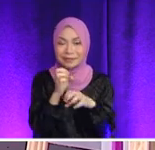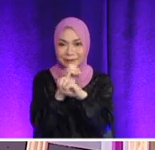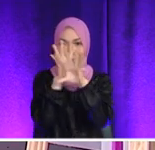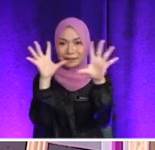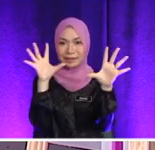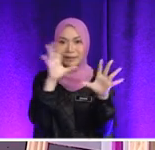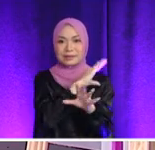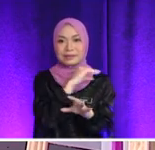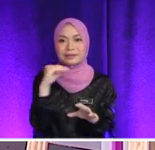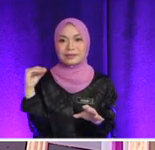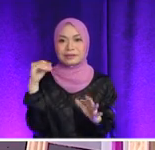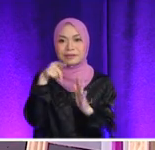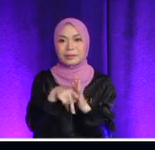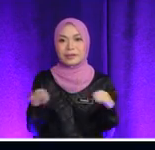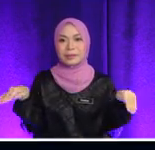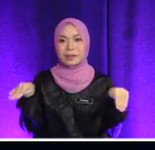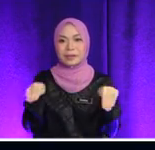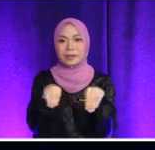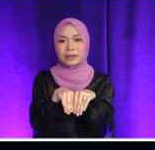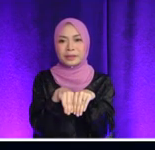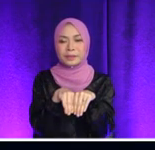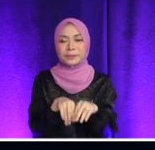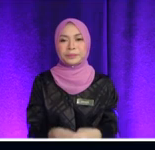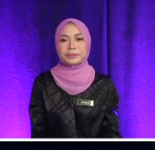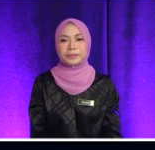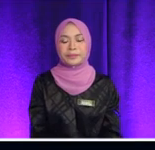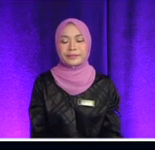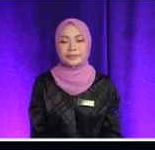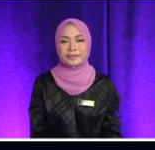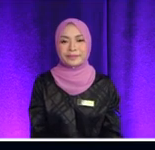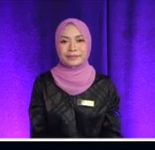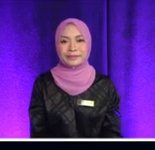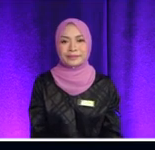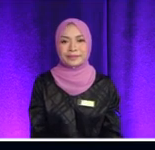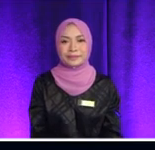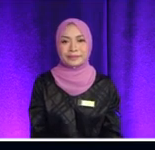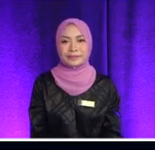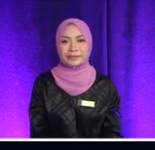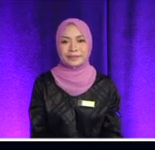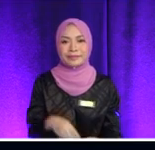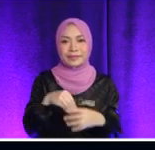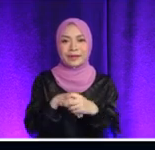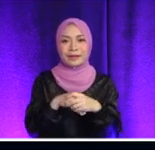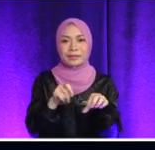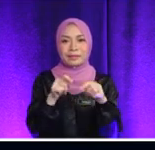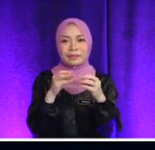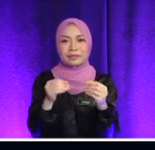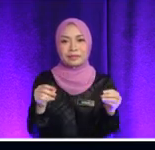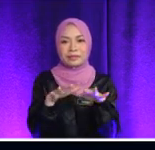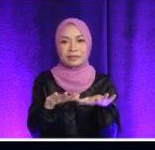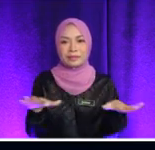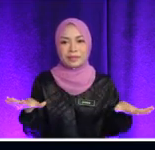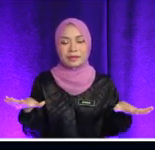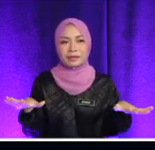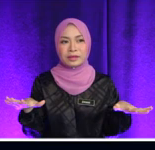nampak ini adalah warna terang dan berbagai Oke dekat bagian tanah nih oke kemudian warna yang